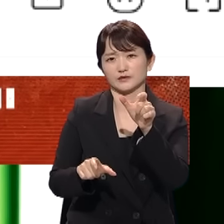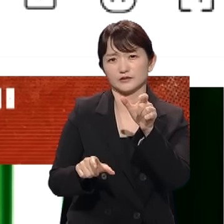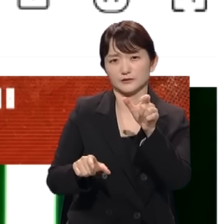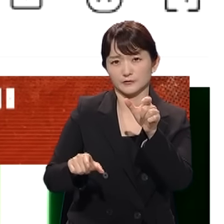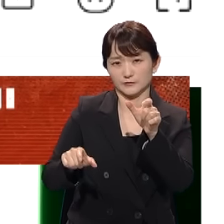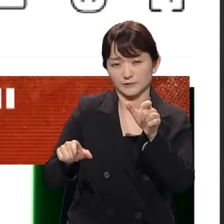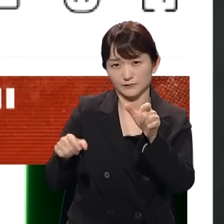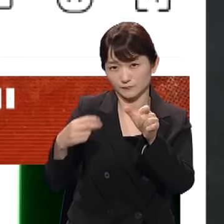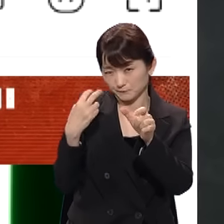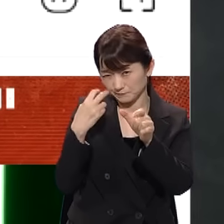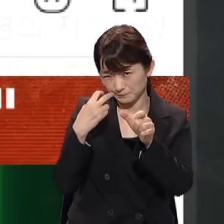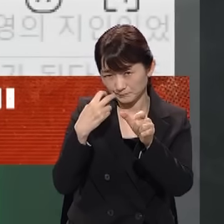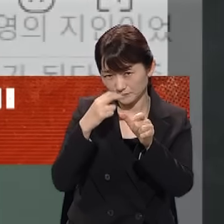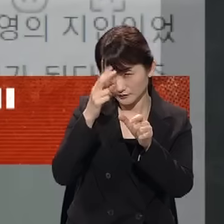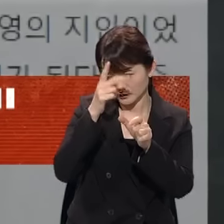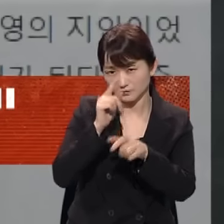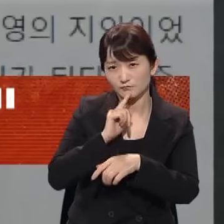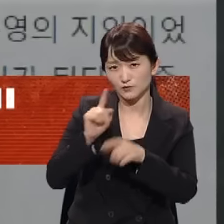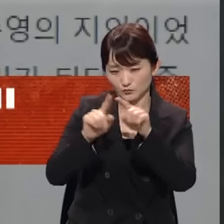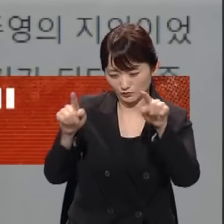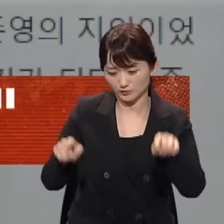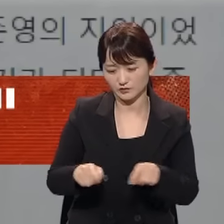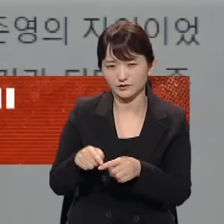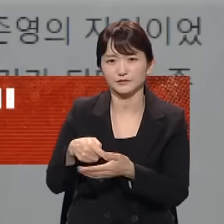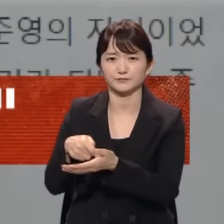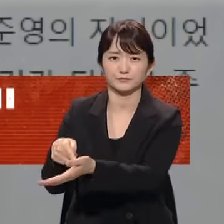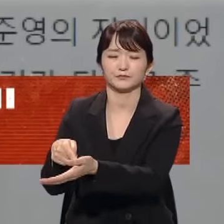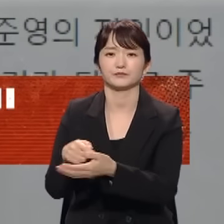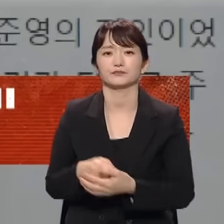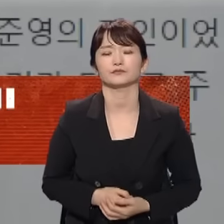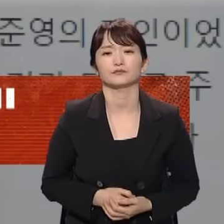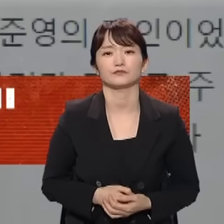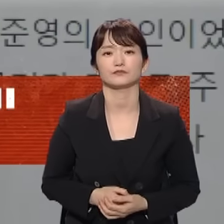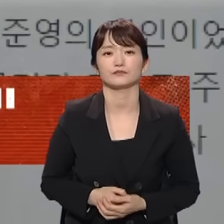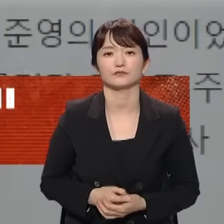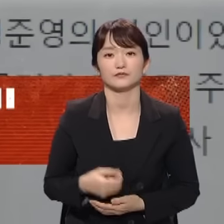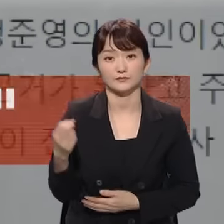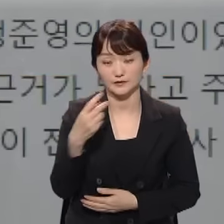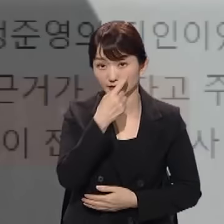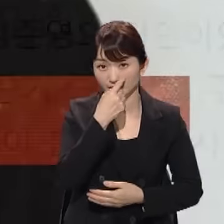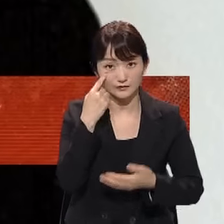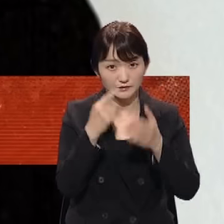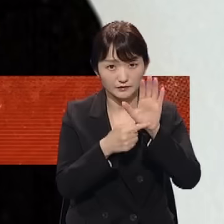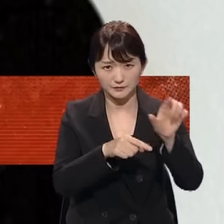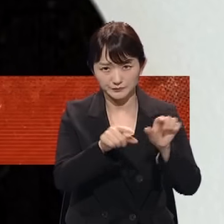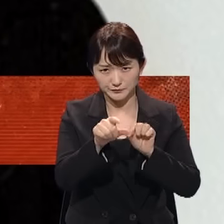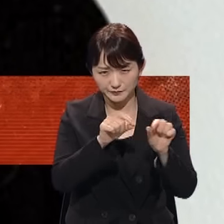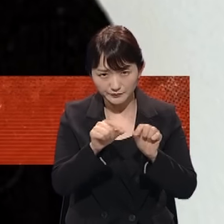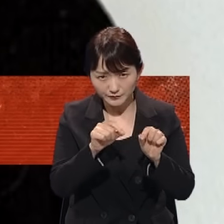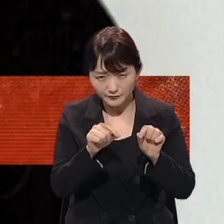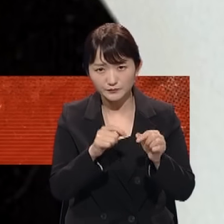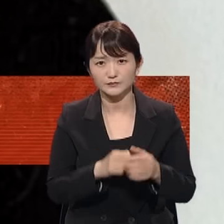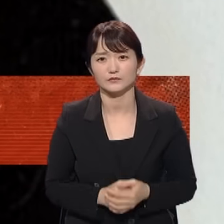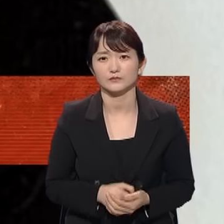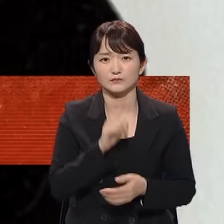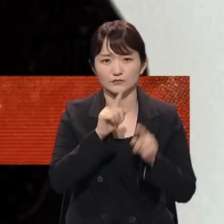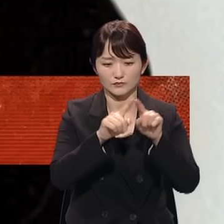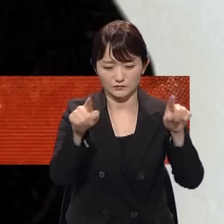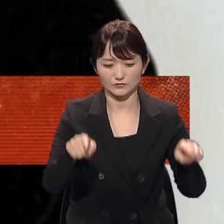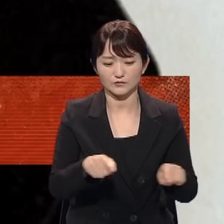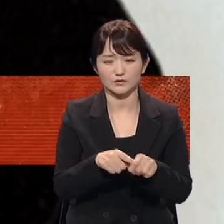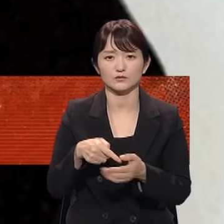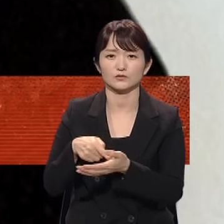채증해서 수사기관에 고소장을 제출했다고 밝혔습니다. 또 이후에도 상시로 증거를 수집해서 정기적으로 고소장을